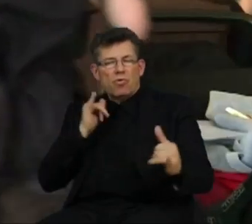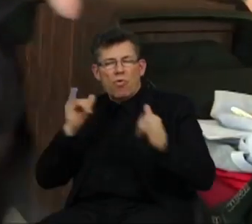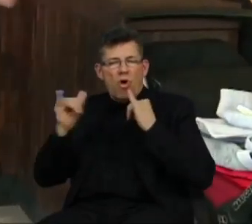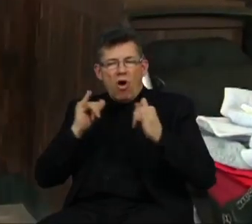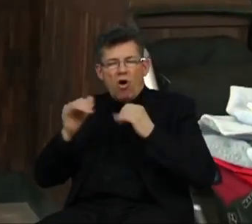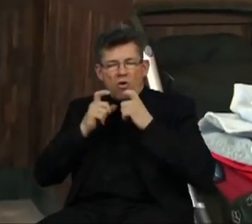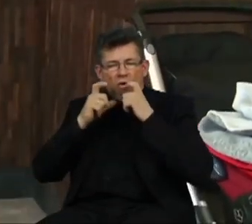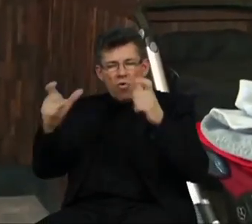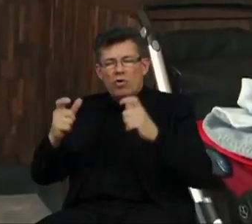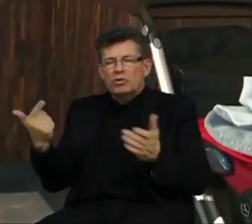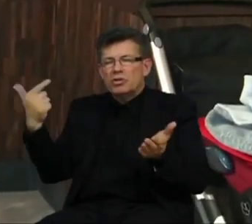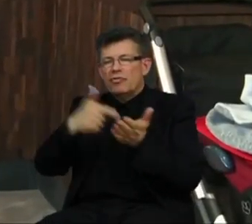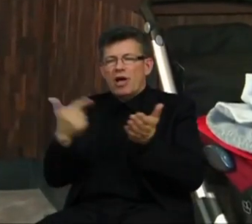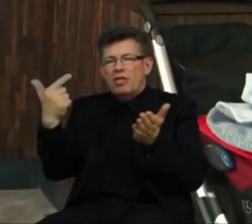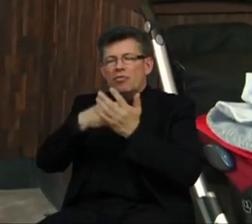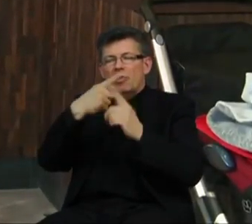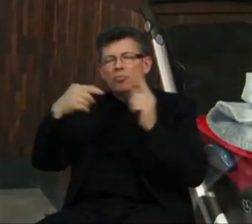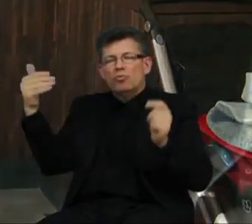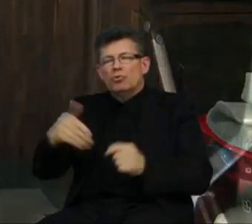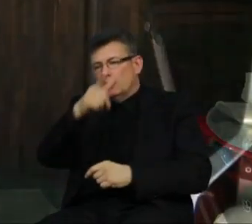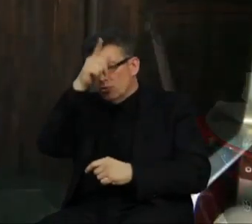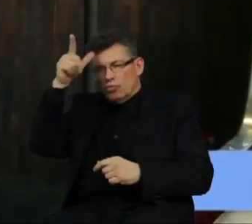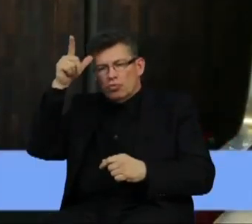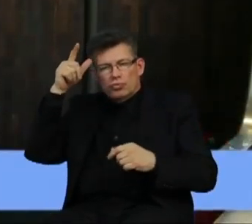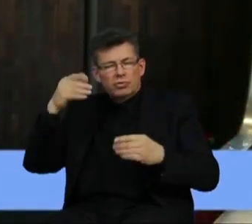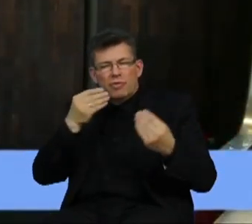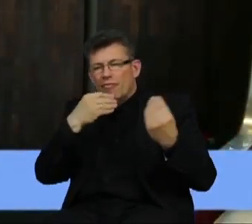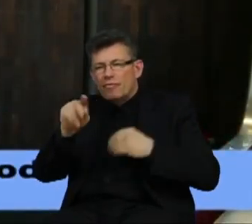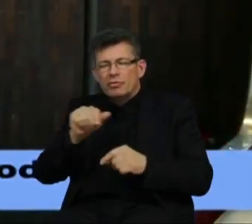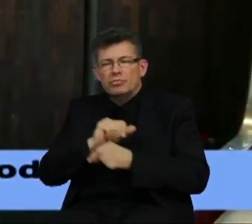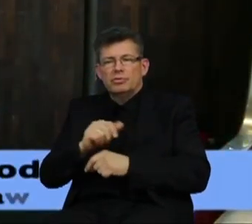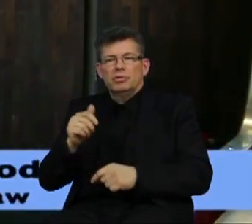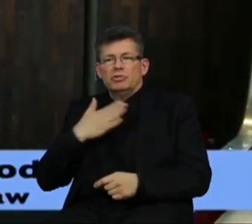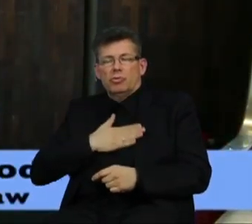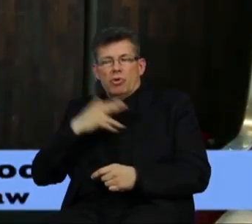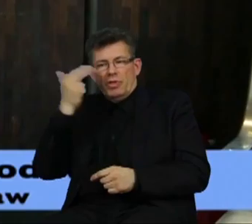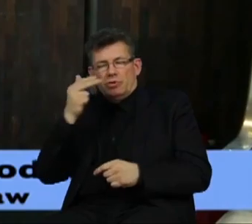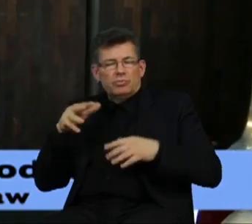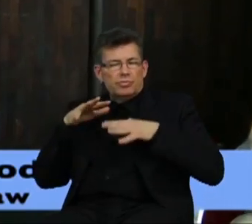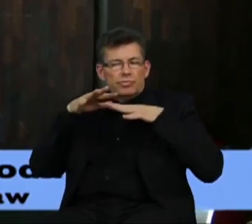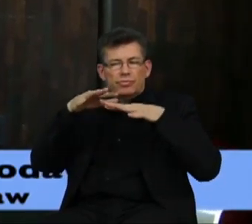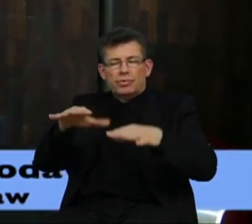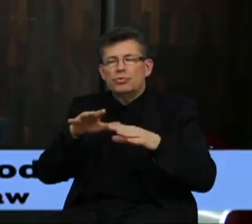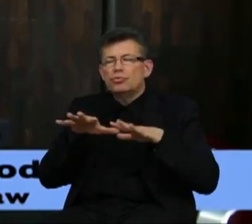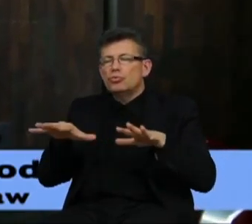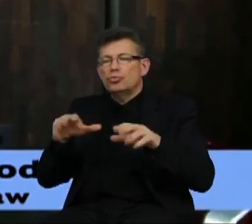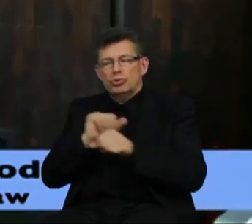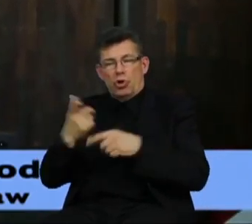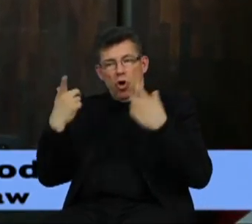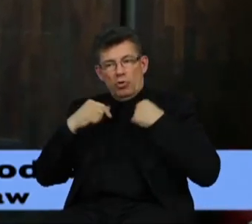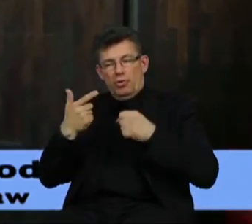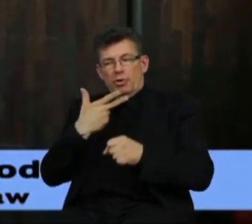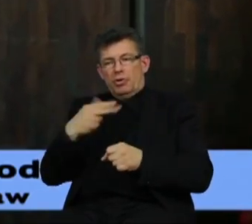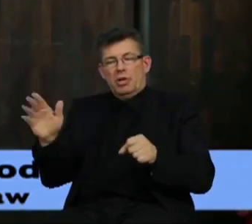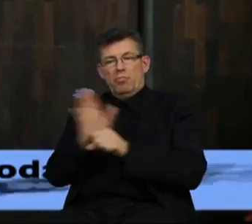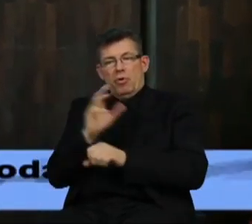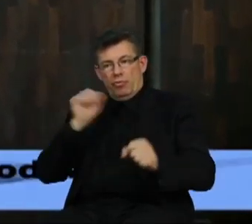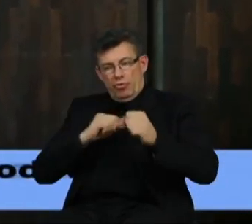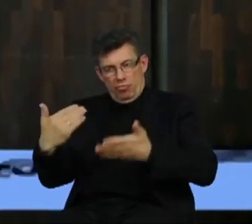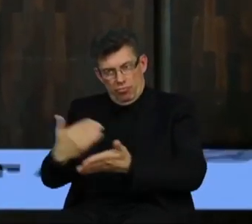2-2,5 tysiąca ludzi dziennie w takie weekendy, kiedy mam największy ruch. I osoby z niepełnosprawnością, które nam pomagają tutaj w